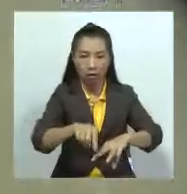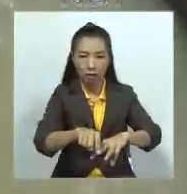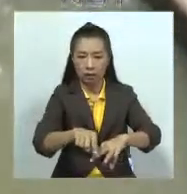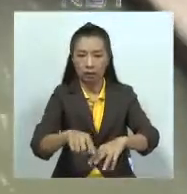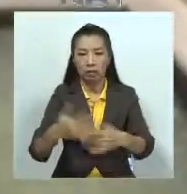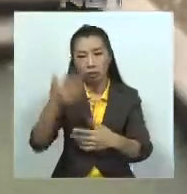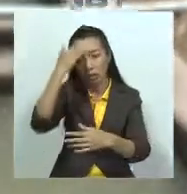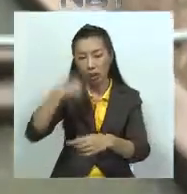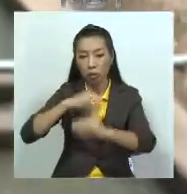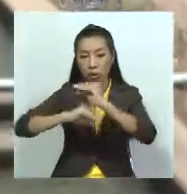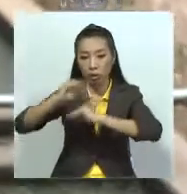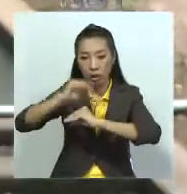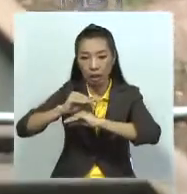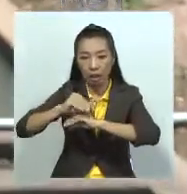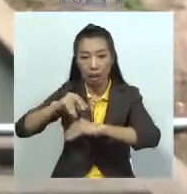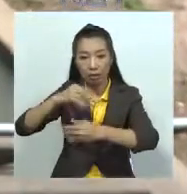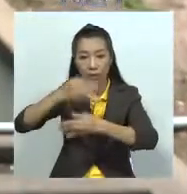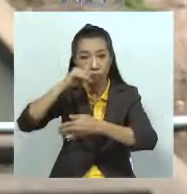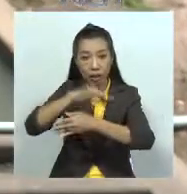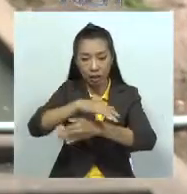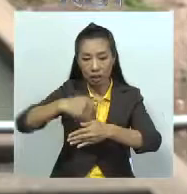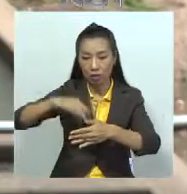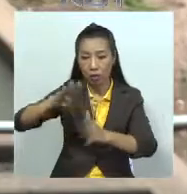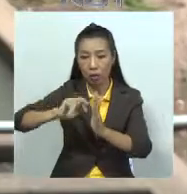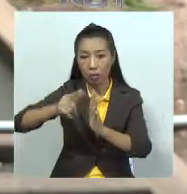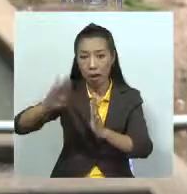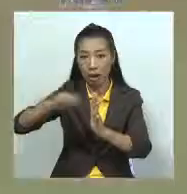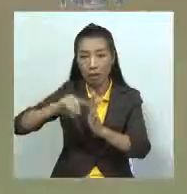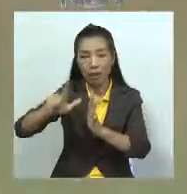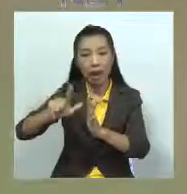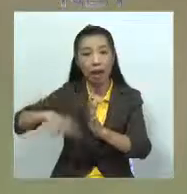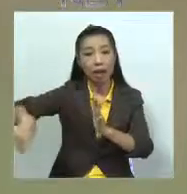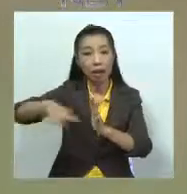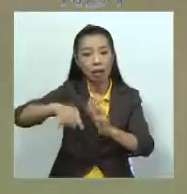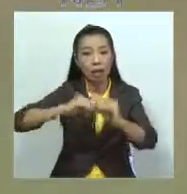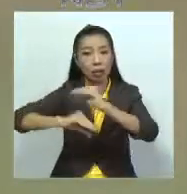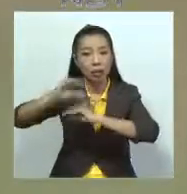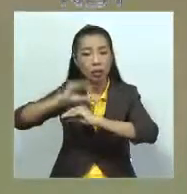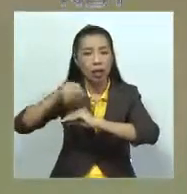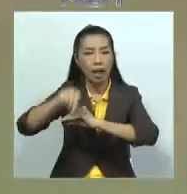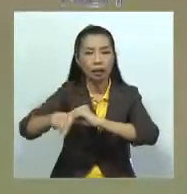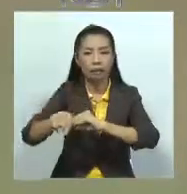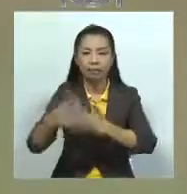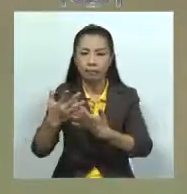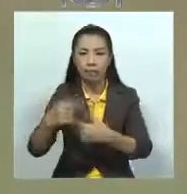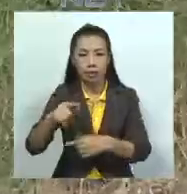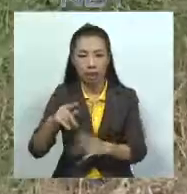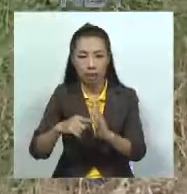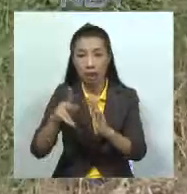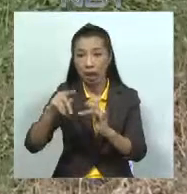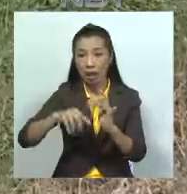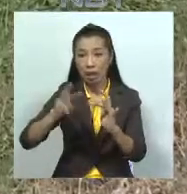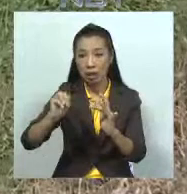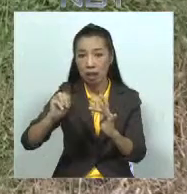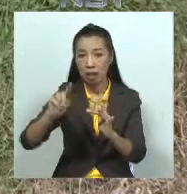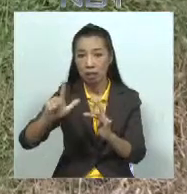ที่ที่เป็นแก้มลิงที่เป็นแก้มลิงในนโยบายใน112ทุ่งนะครับเรามีประมาณ 30,000 กว่าไร่เศษเนี่ย